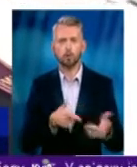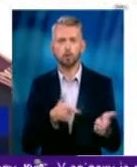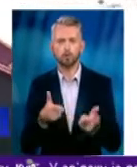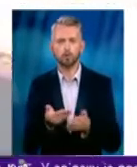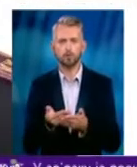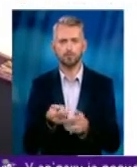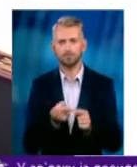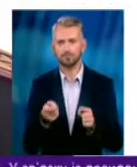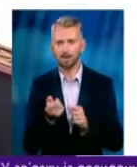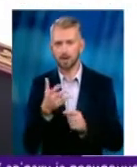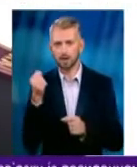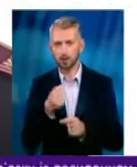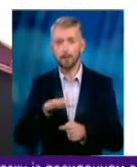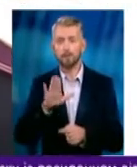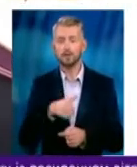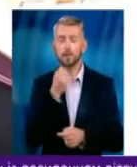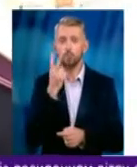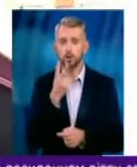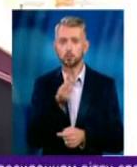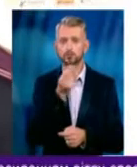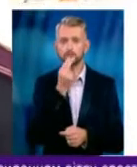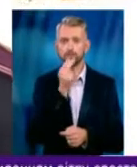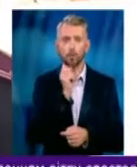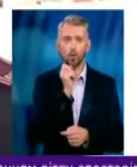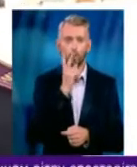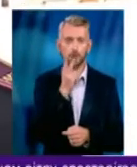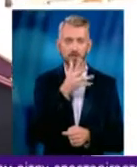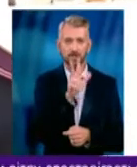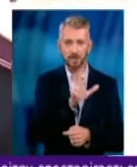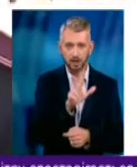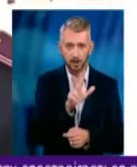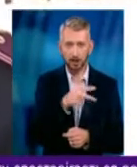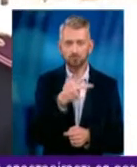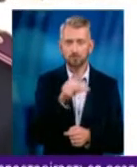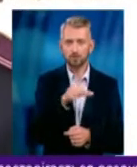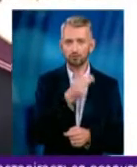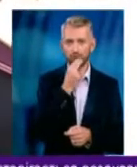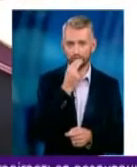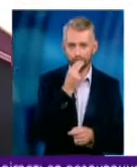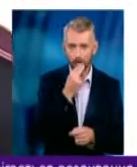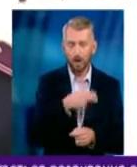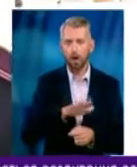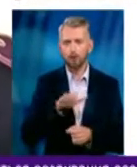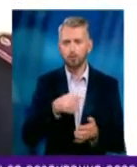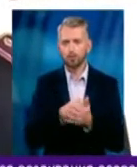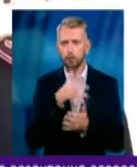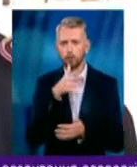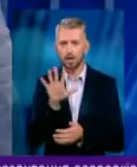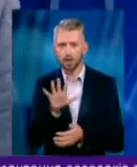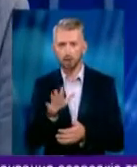декілька тижнів. Після обіду, у нас обід в 3 години, півгодини ми їмо, а потім десь до 5